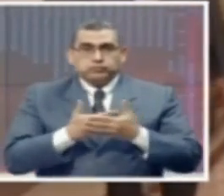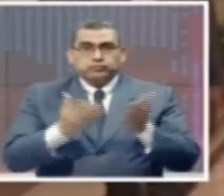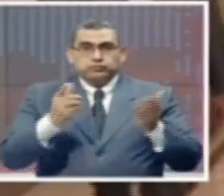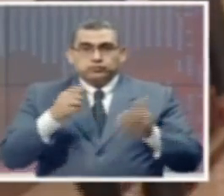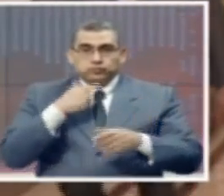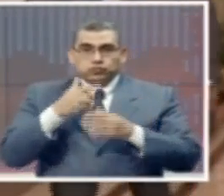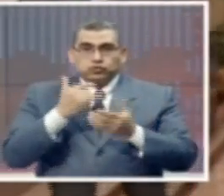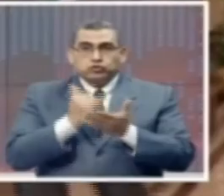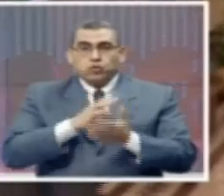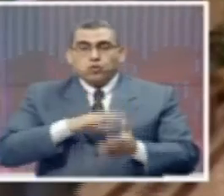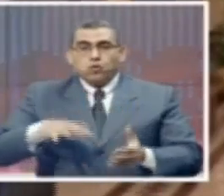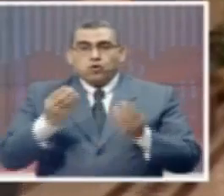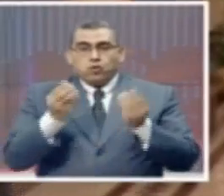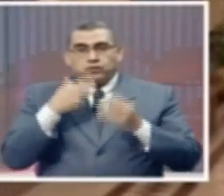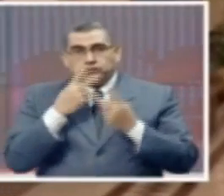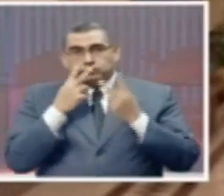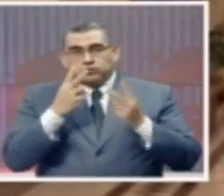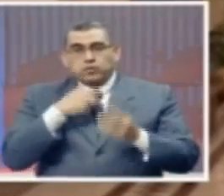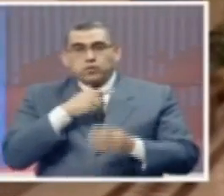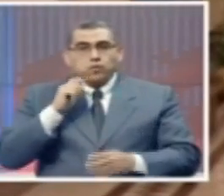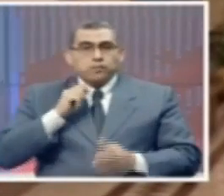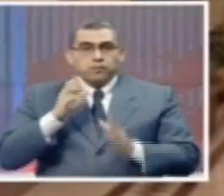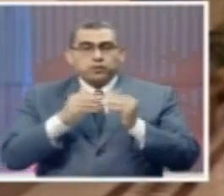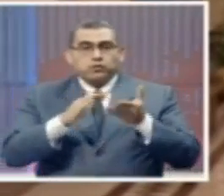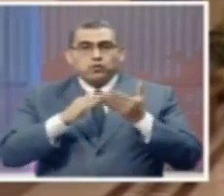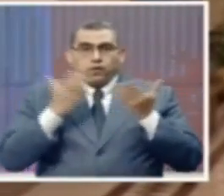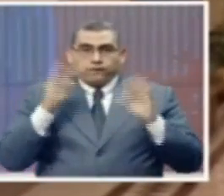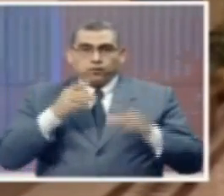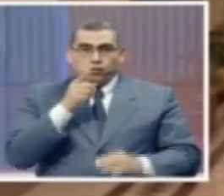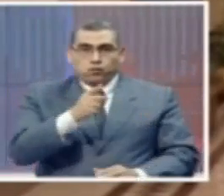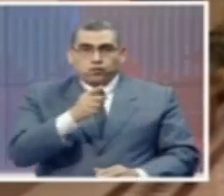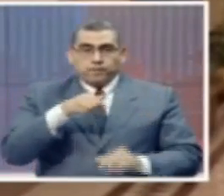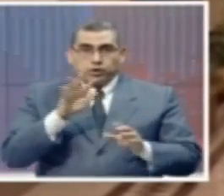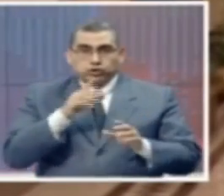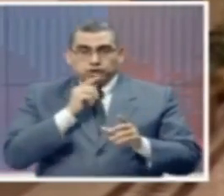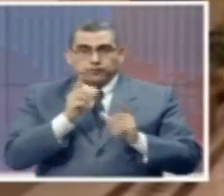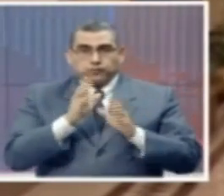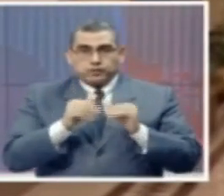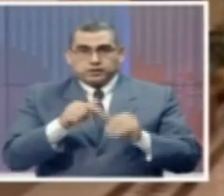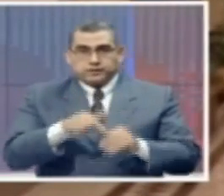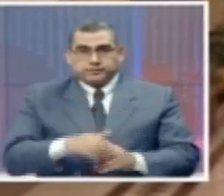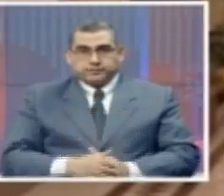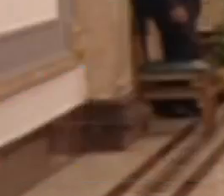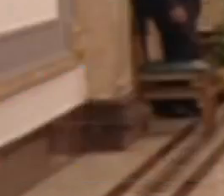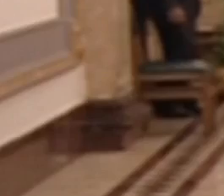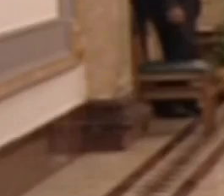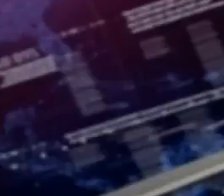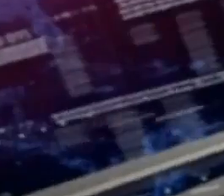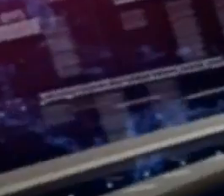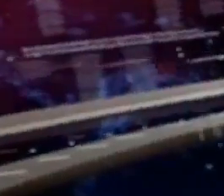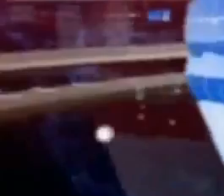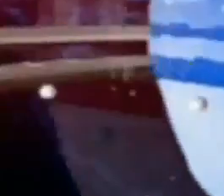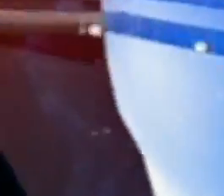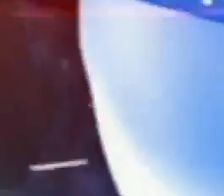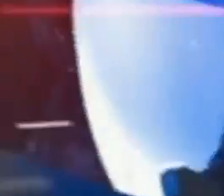يعول عليه الكثيرون بأن يلبي طموحات المصريين. من مجلس النواب، محمود إسماعيل، التلفزيون المصري.